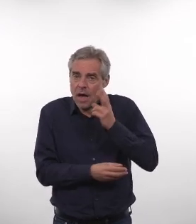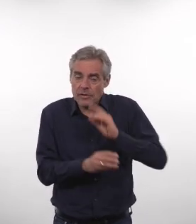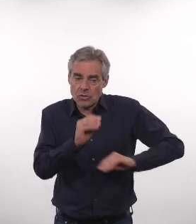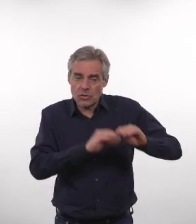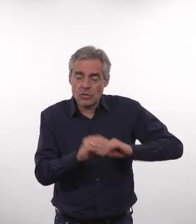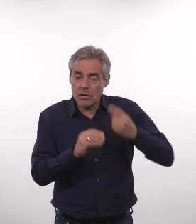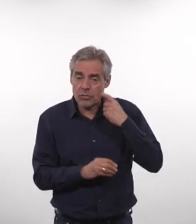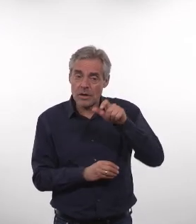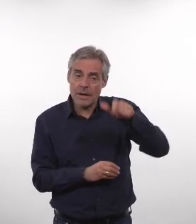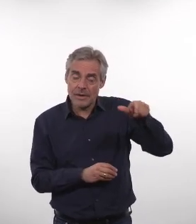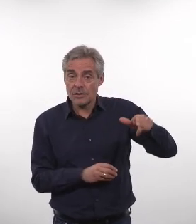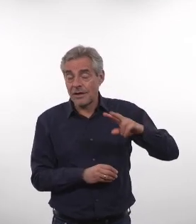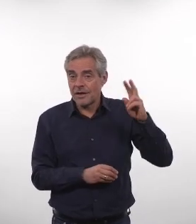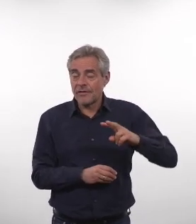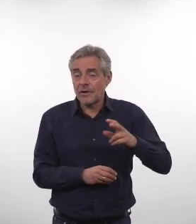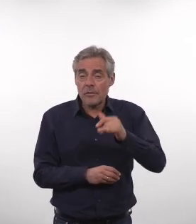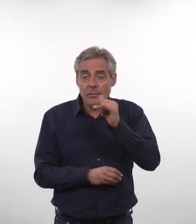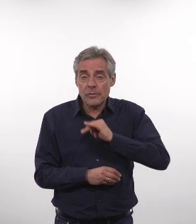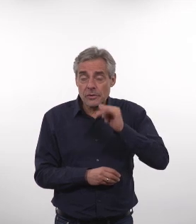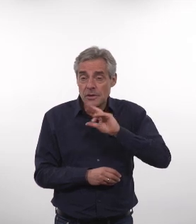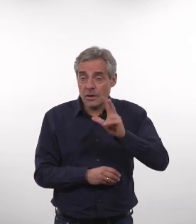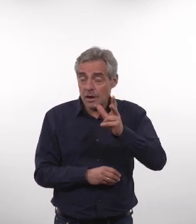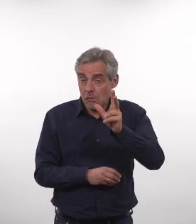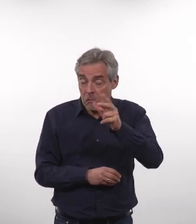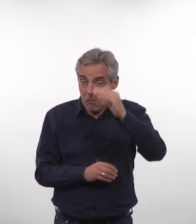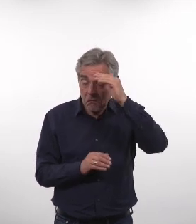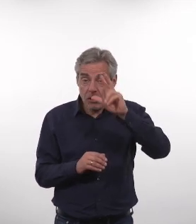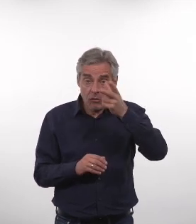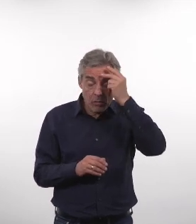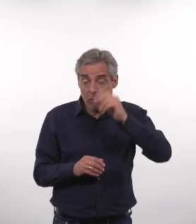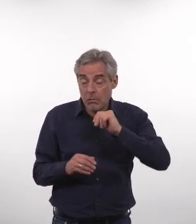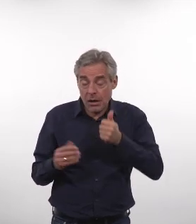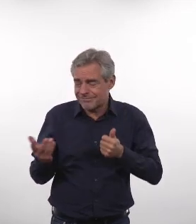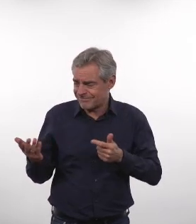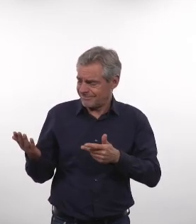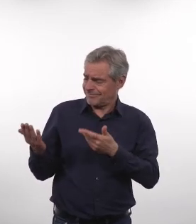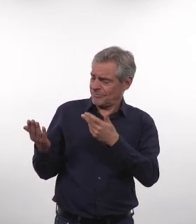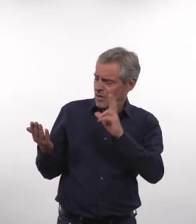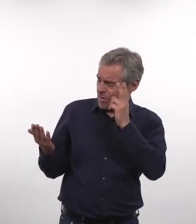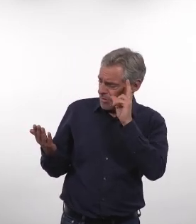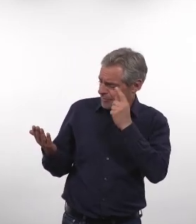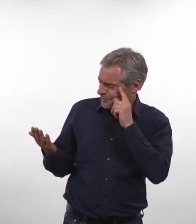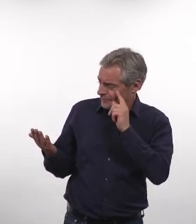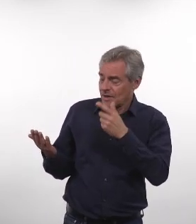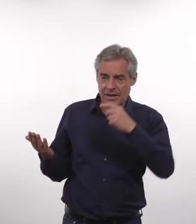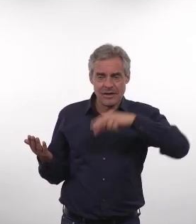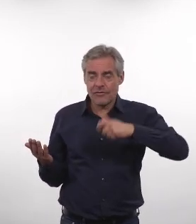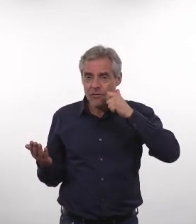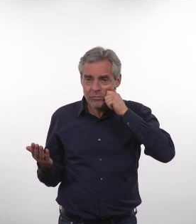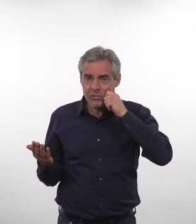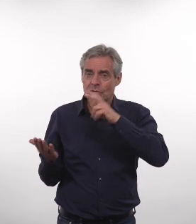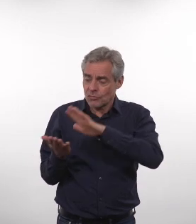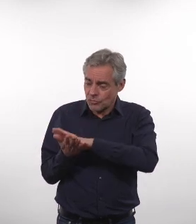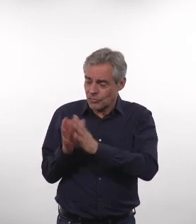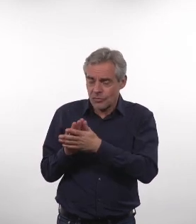pour les personnes qui ont les plus petits niveaux de compréhension. Donc, souvent, la compréhension des objets ne passe que par la manipulation de